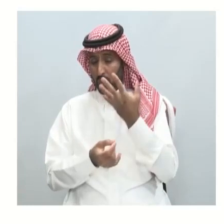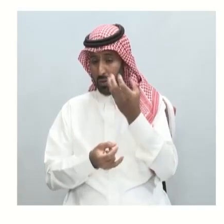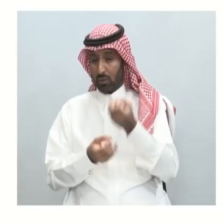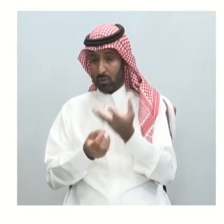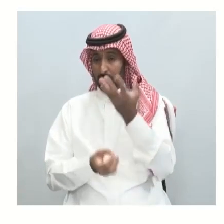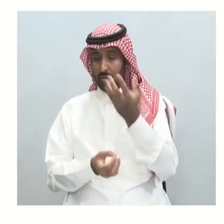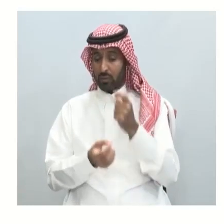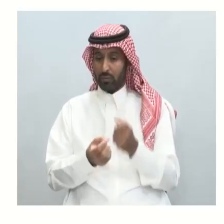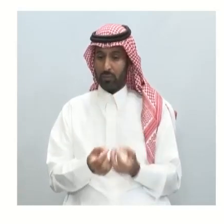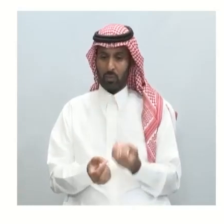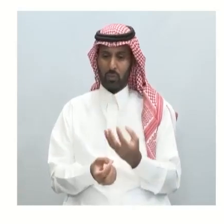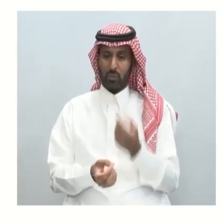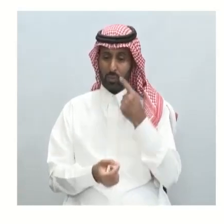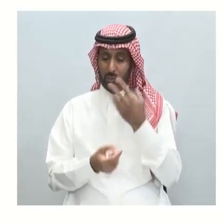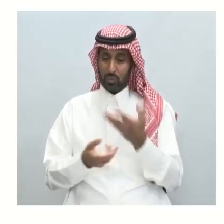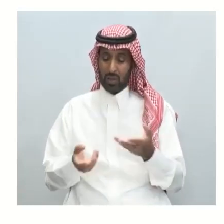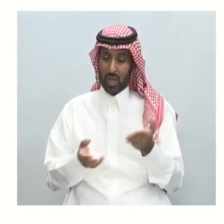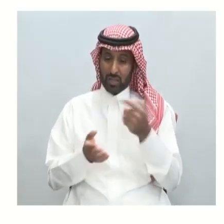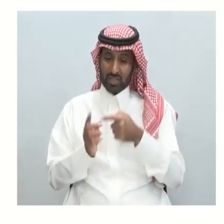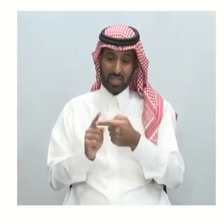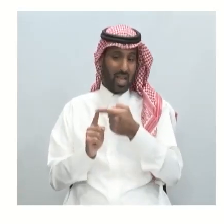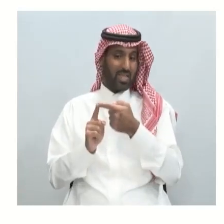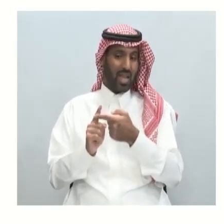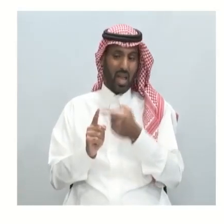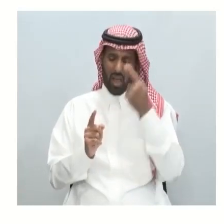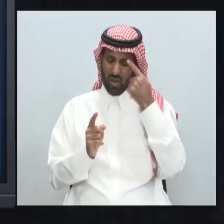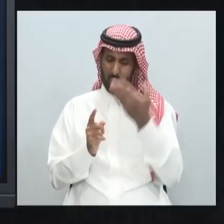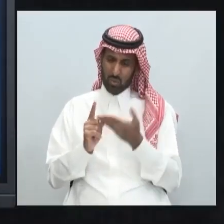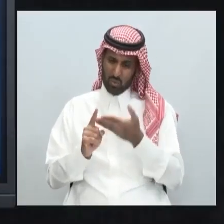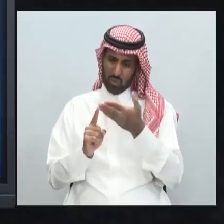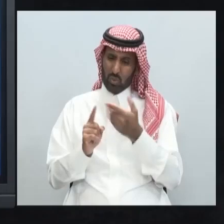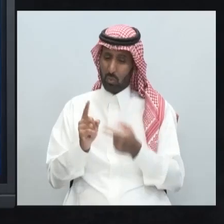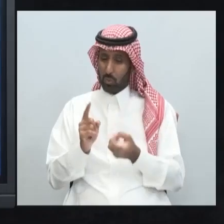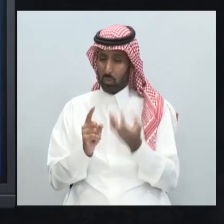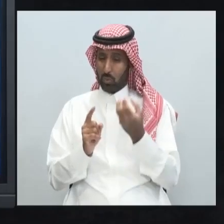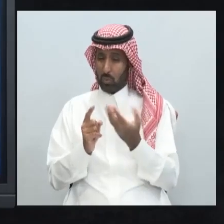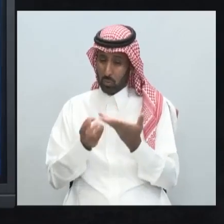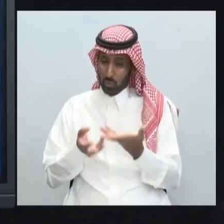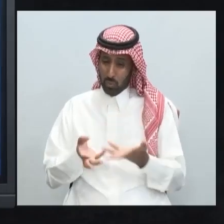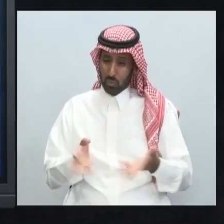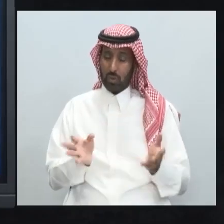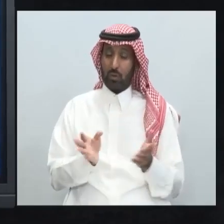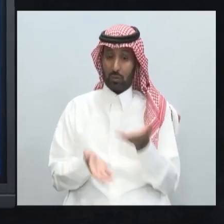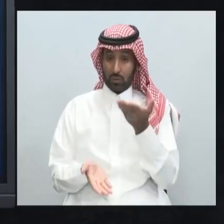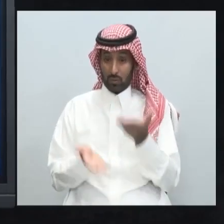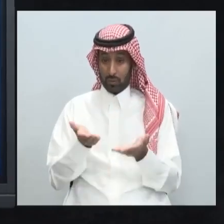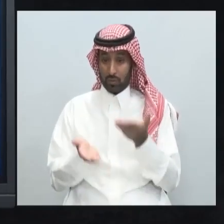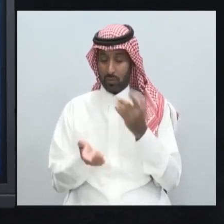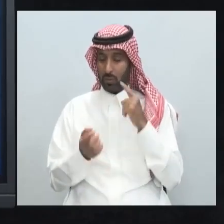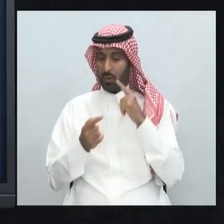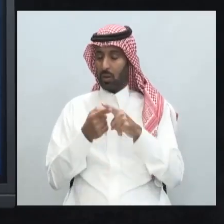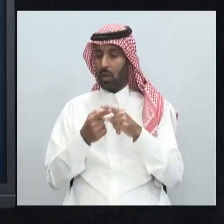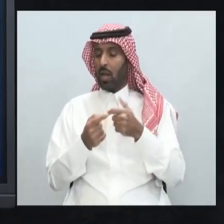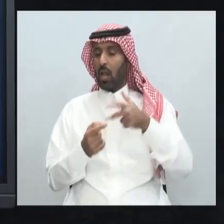نتحدث عن القوه الخواص التساهميه خواص المركبات التساهميه مقارنه بينها وبين المركبات